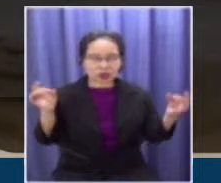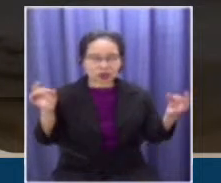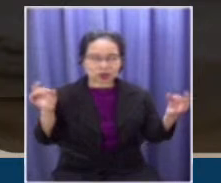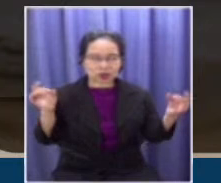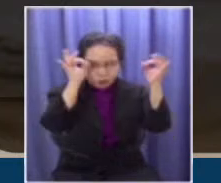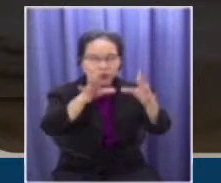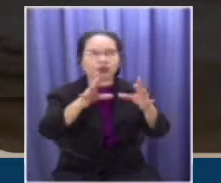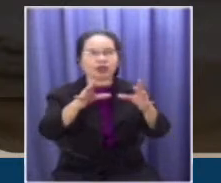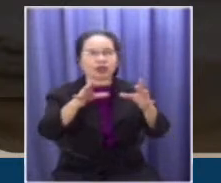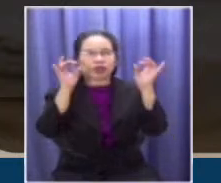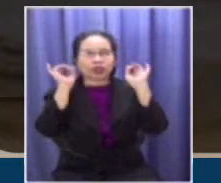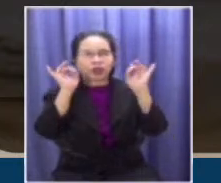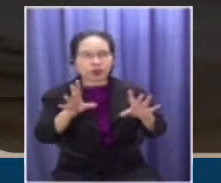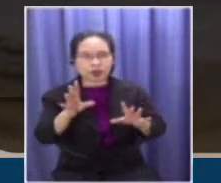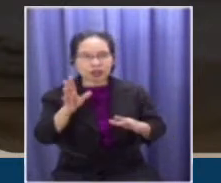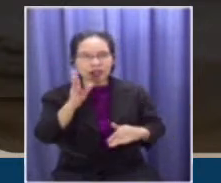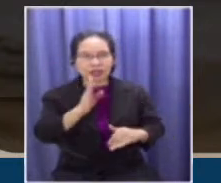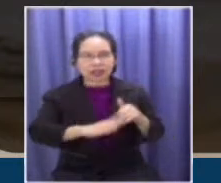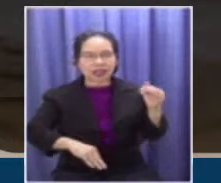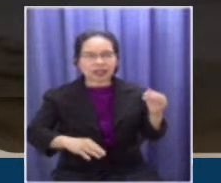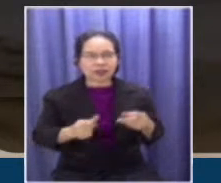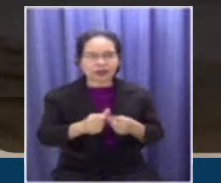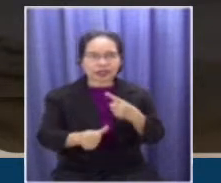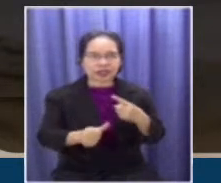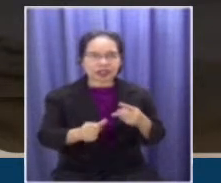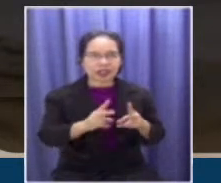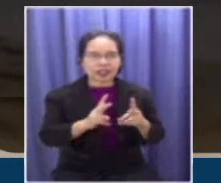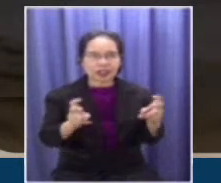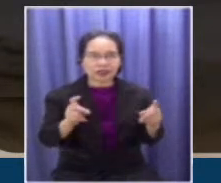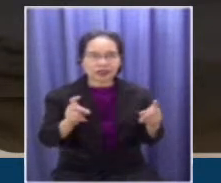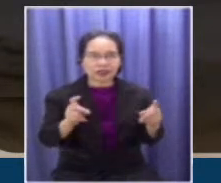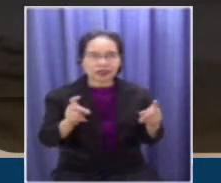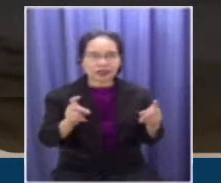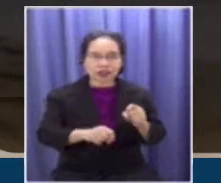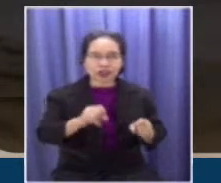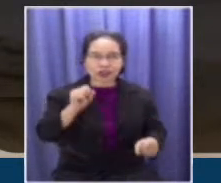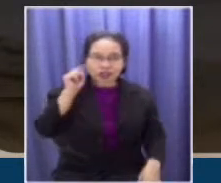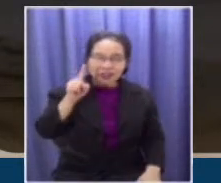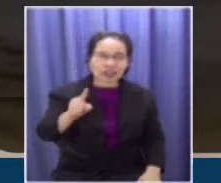saa nso na ɛbɛyɛ enne emma abɔnefoɔ yi